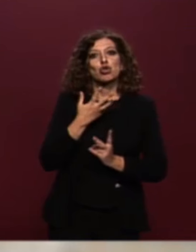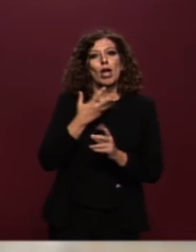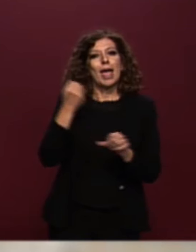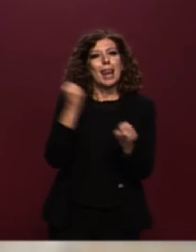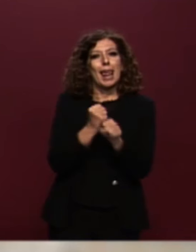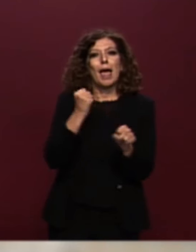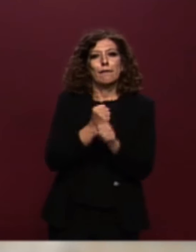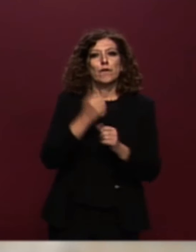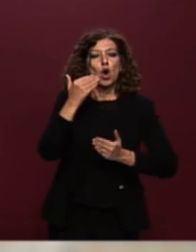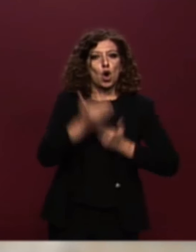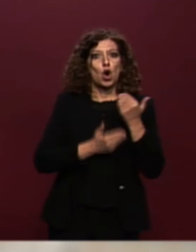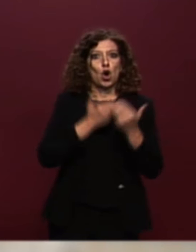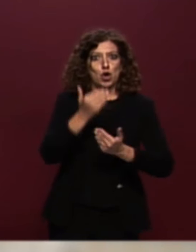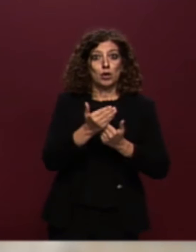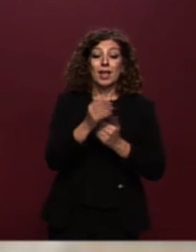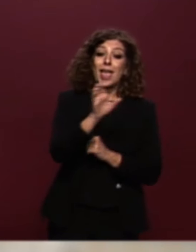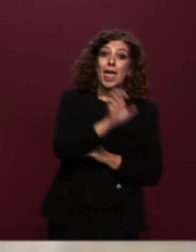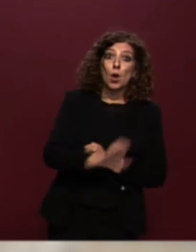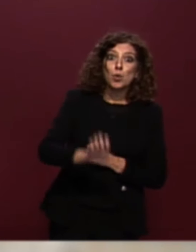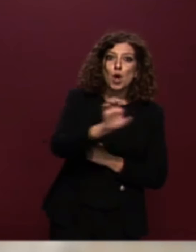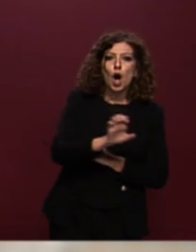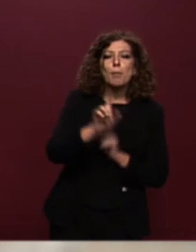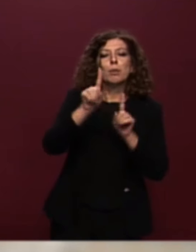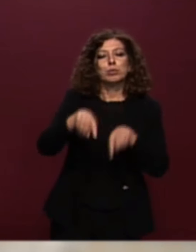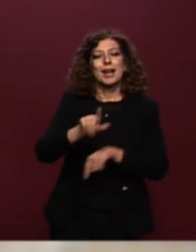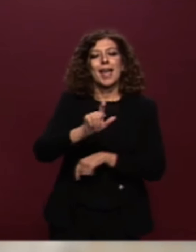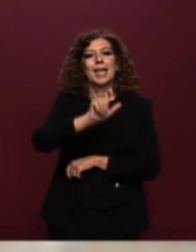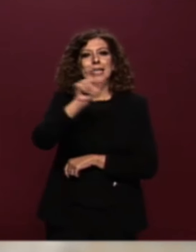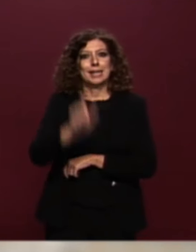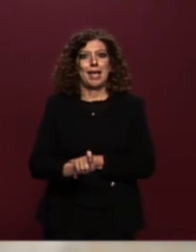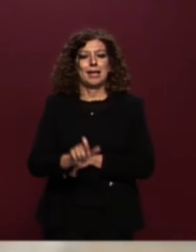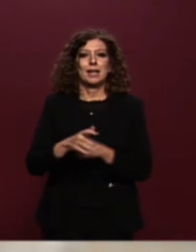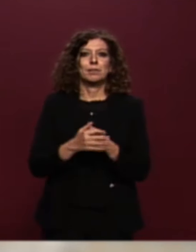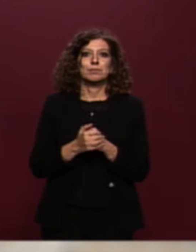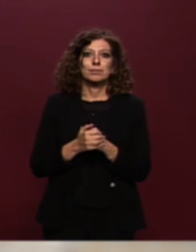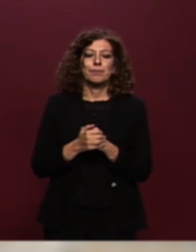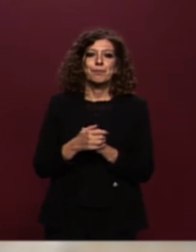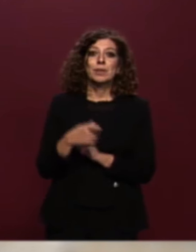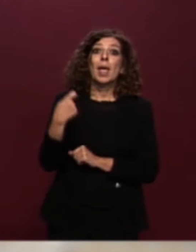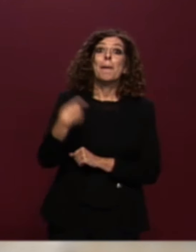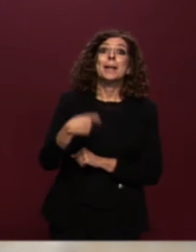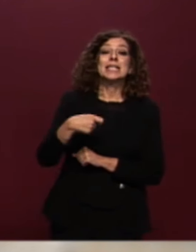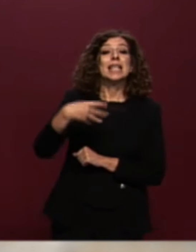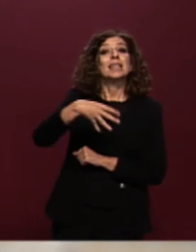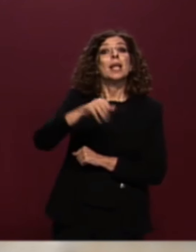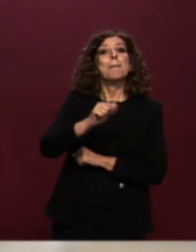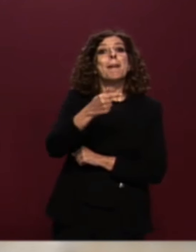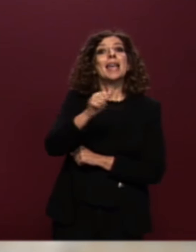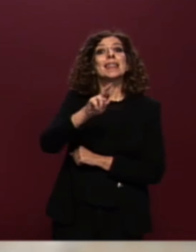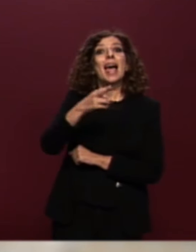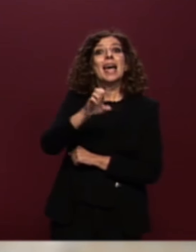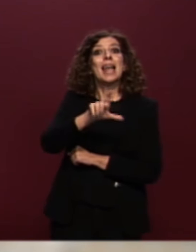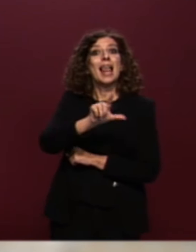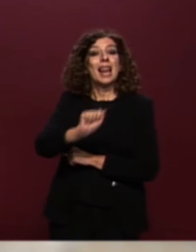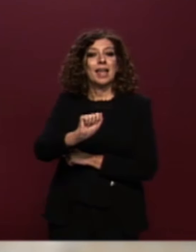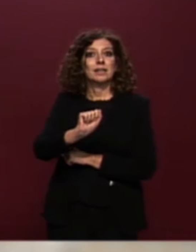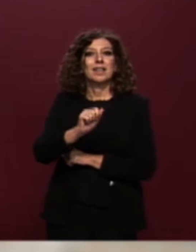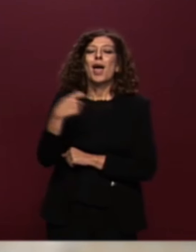fare, sia in Europa che in Italia. Presidente Mattarella, Presidente